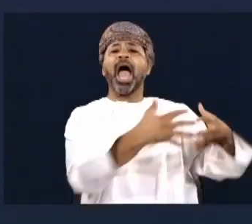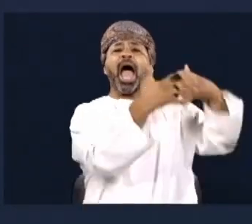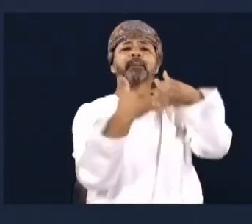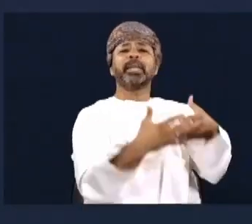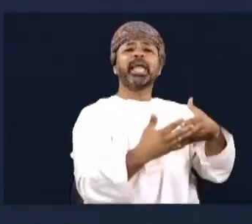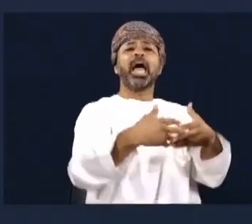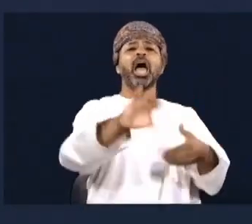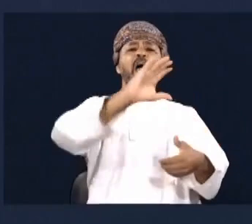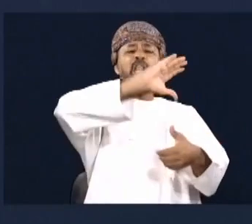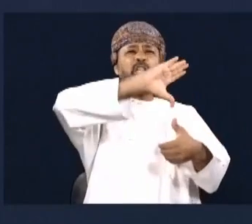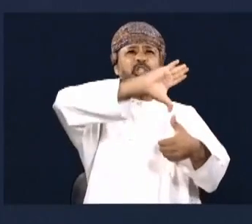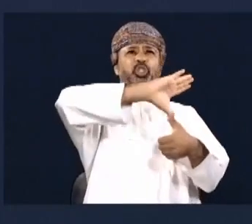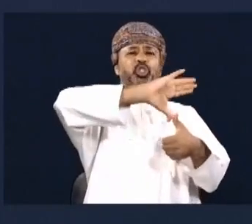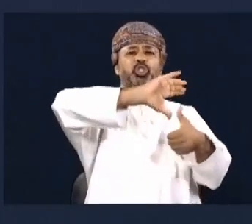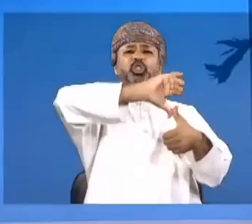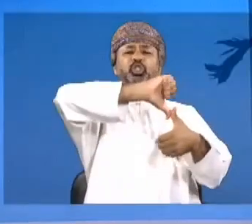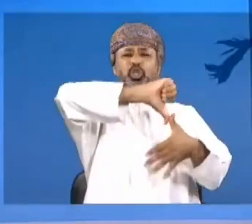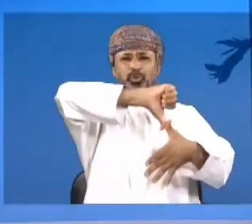الجنوبية.